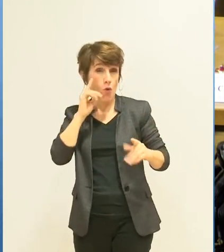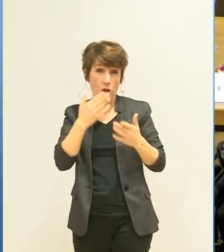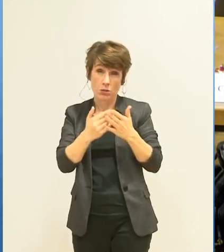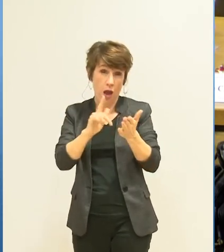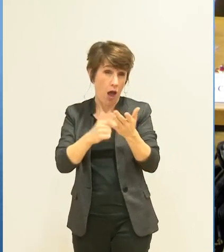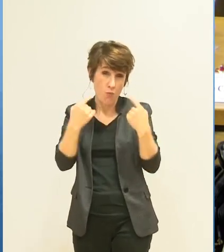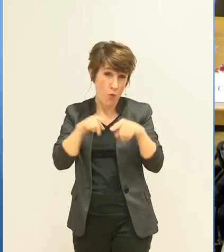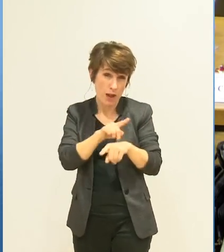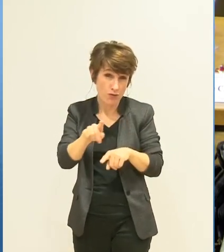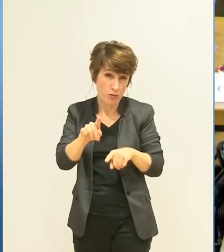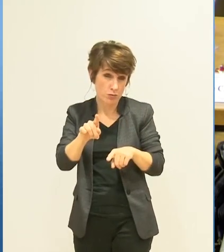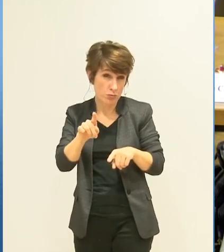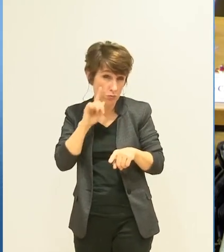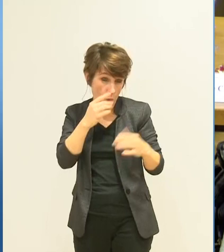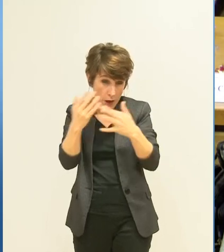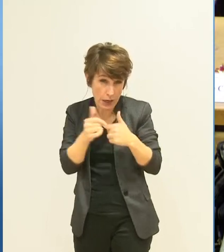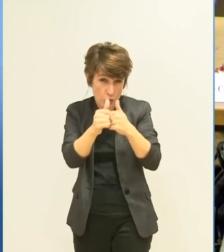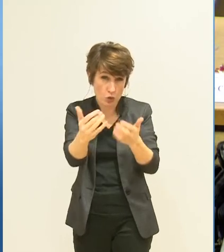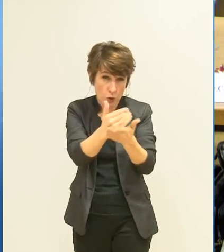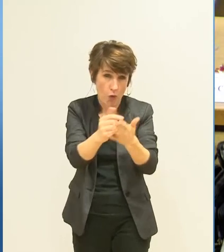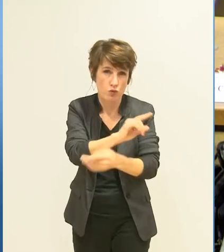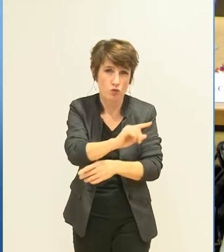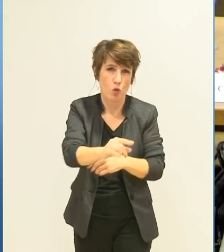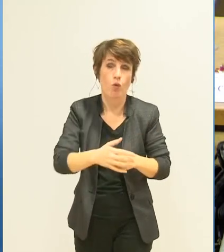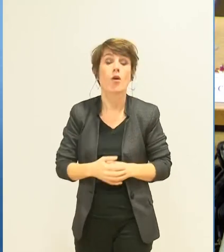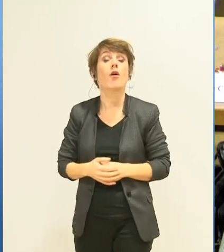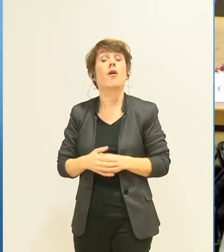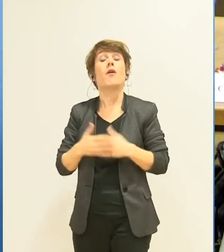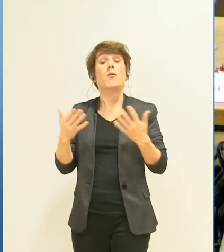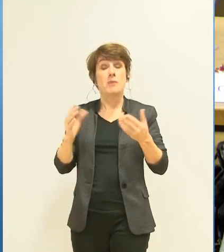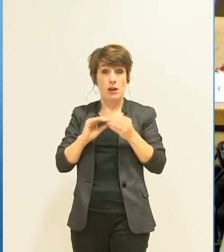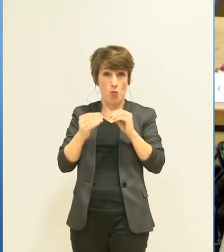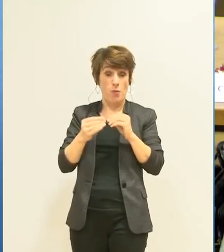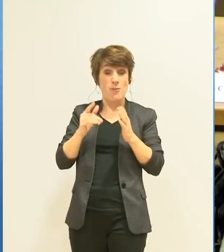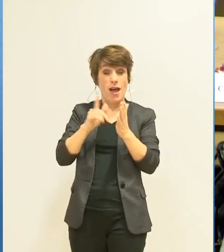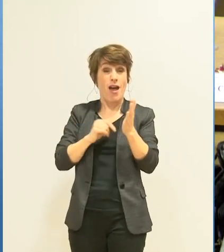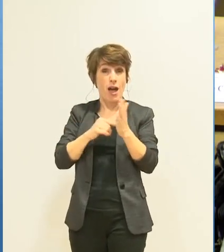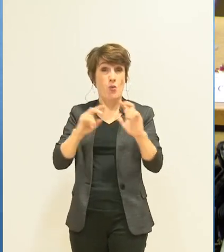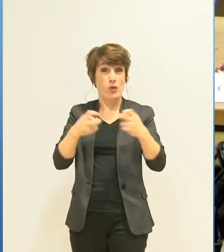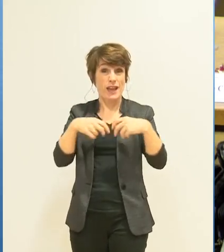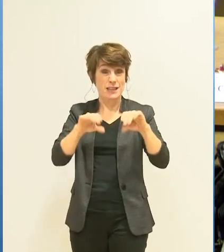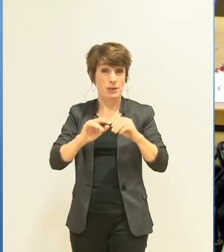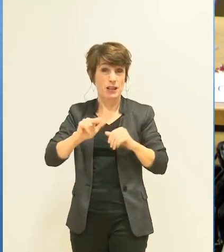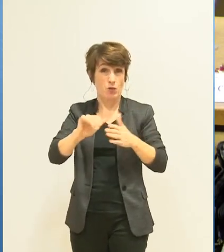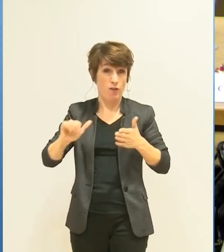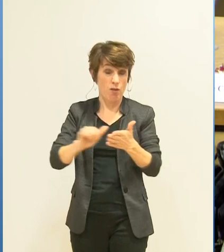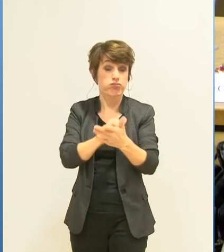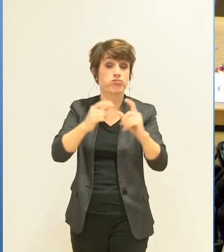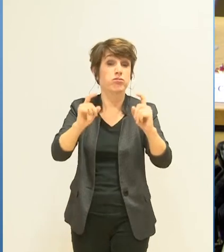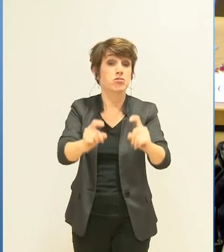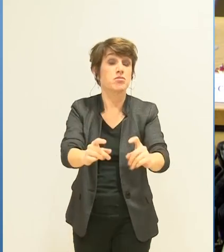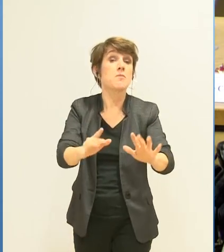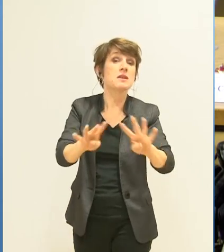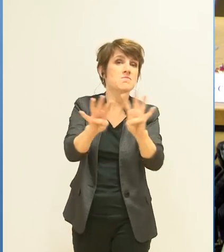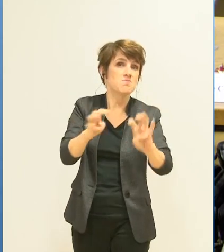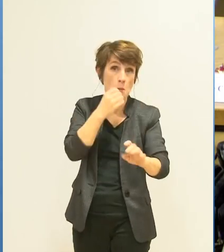sa disparition programmée est entouré de bien trop de flou et de risques pour l'action publique locale pour que cela soit on l'éteint une bonne nouvelle